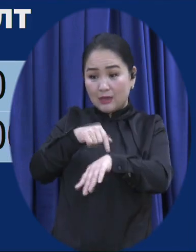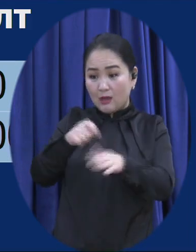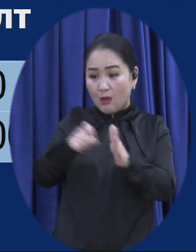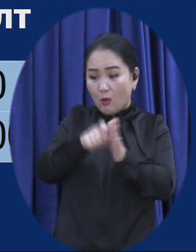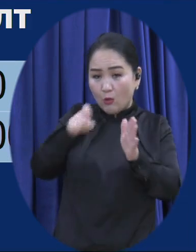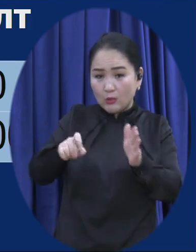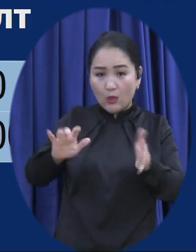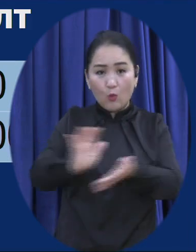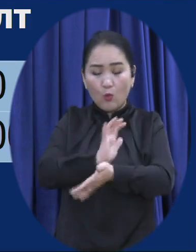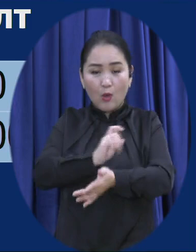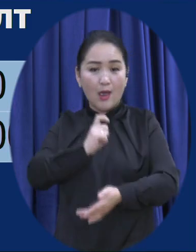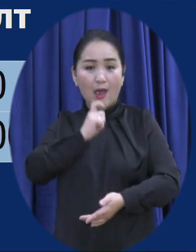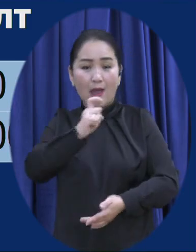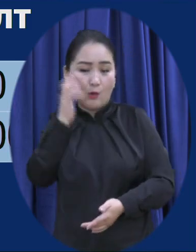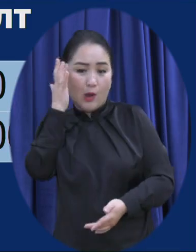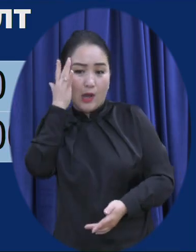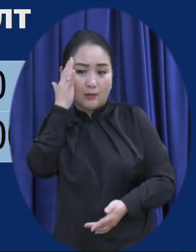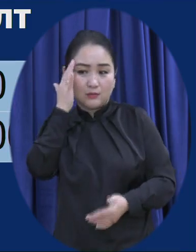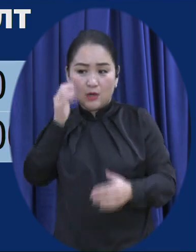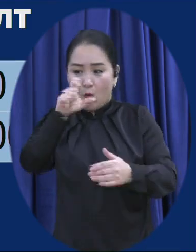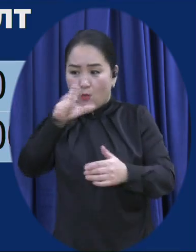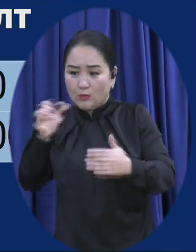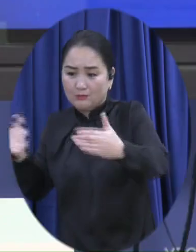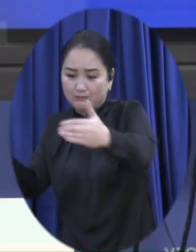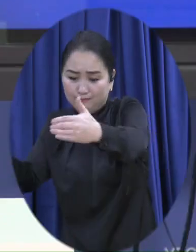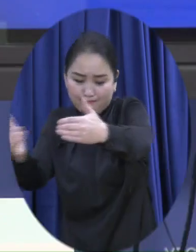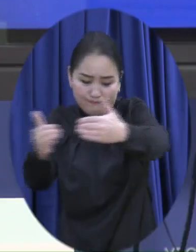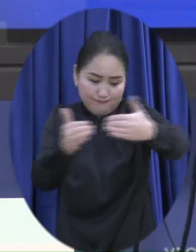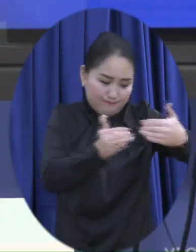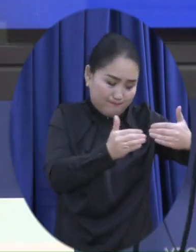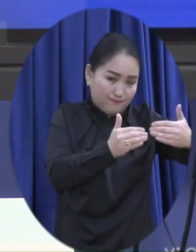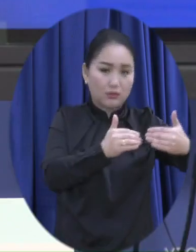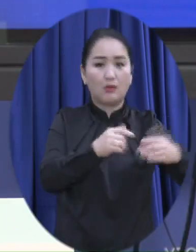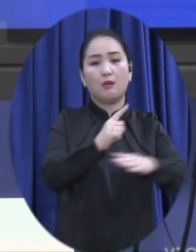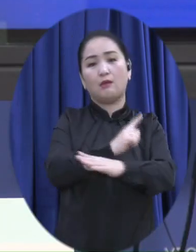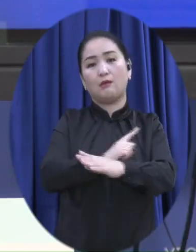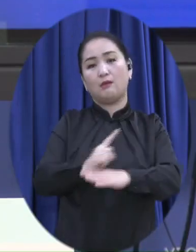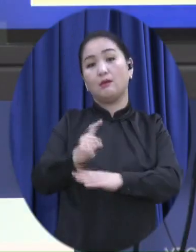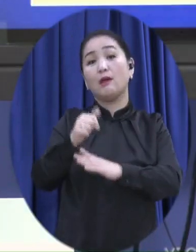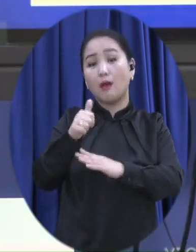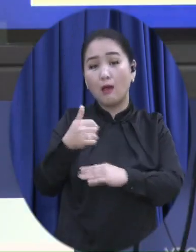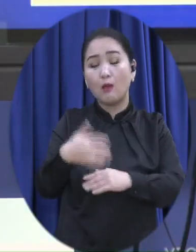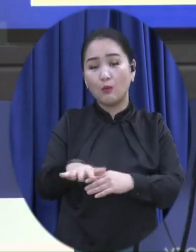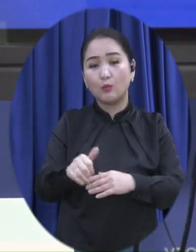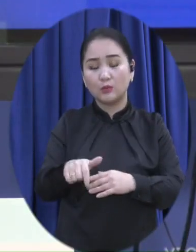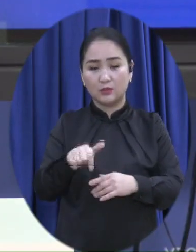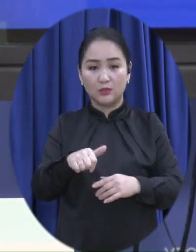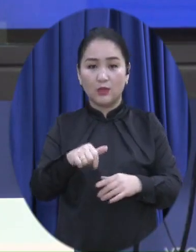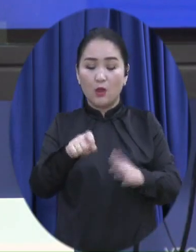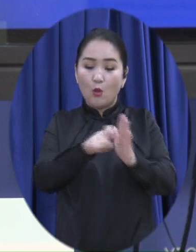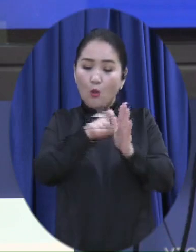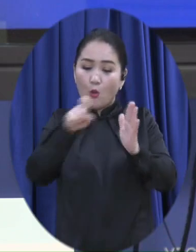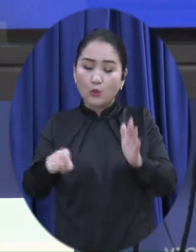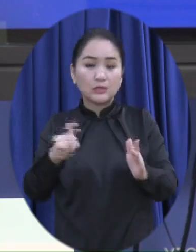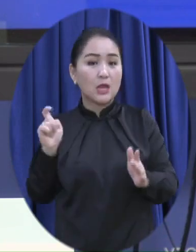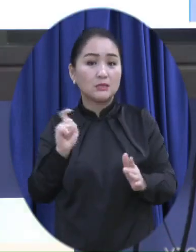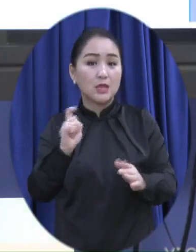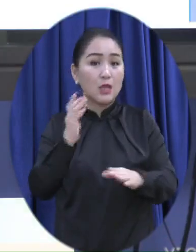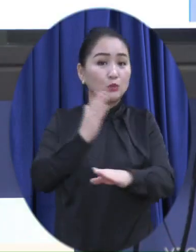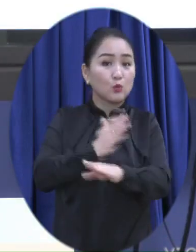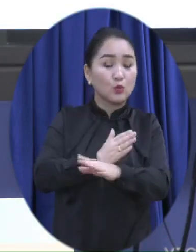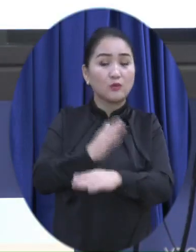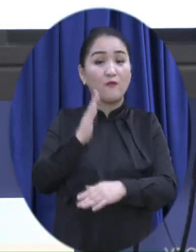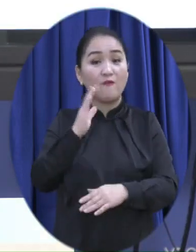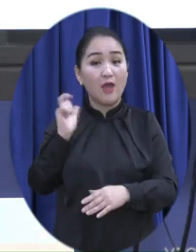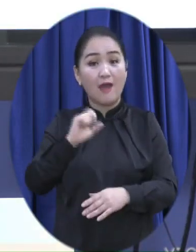авч хүмүүсийг тусгаарлаж авсандаа бас үдий зэрэгтэй явж байна. Тэгээд халдварын голомтын үргэлжлэх хугацаа хэдээ зэзээ дуусах вэ гэж асууж байна.